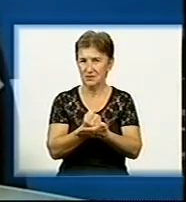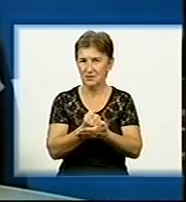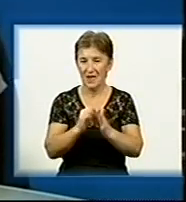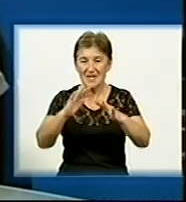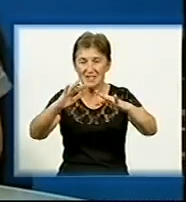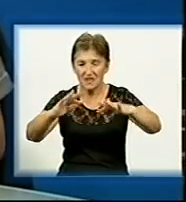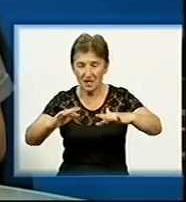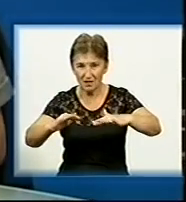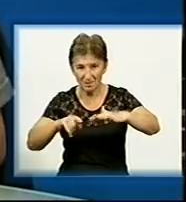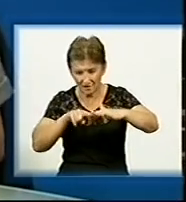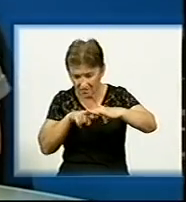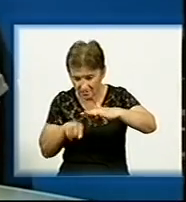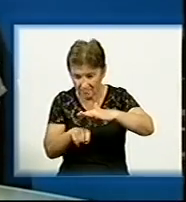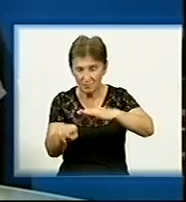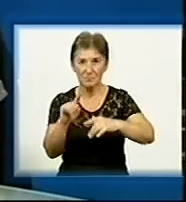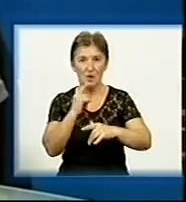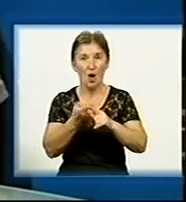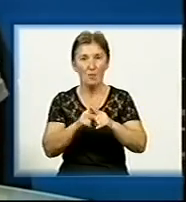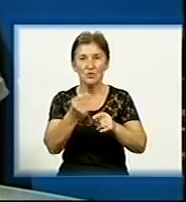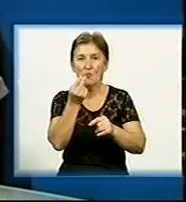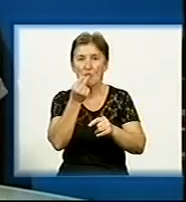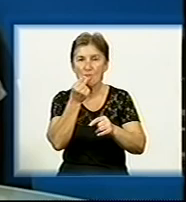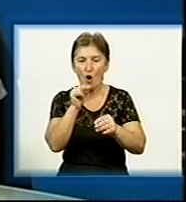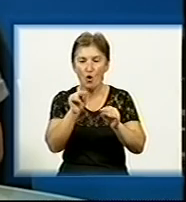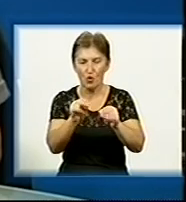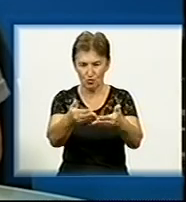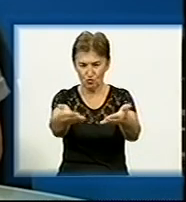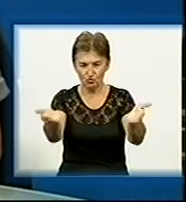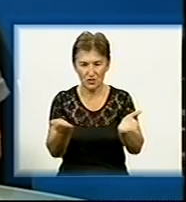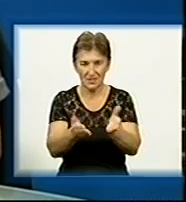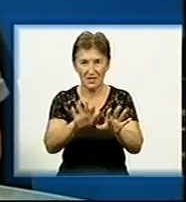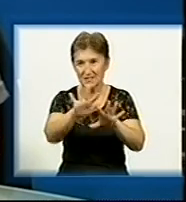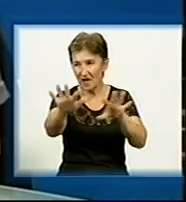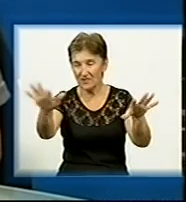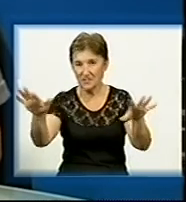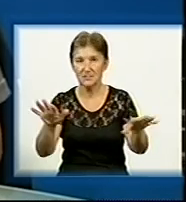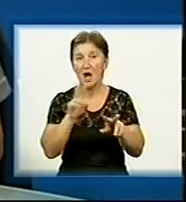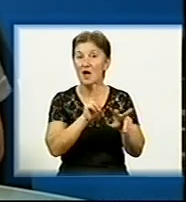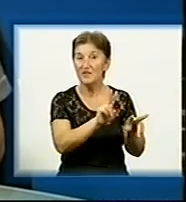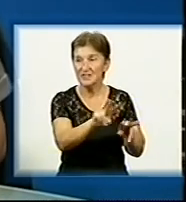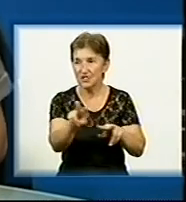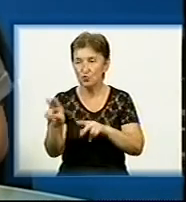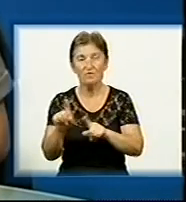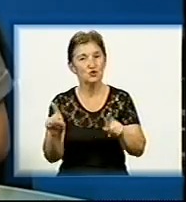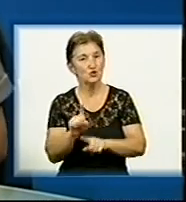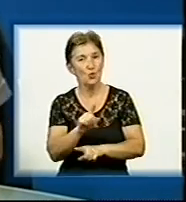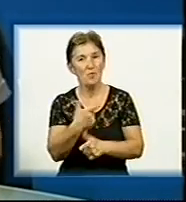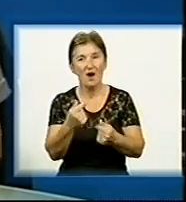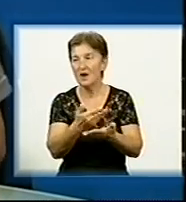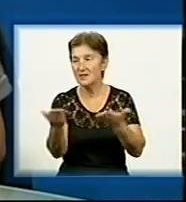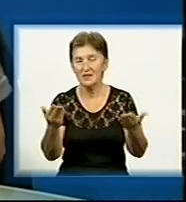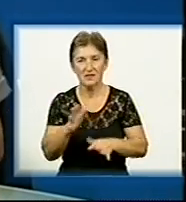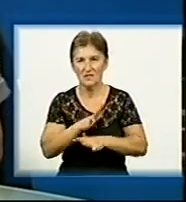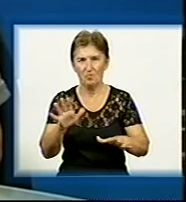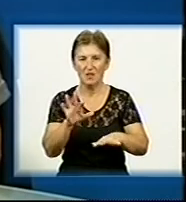собі корм, тому ставляться кормушки, розсипається корм, ну і відповідно відслідковується, щоб ніде не було, ну,